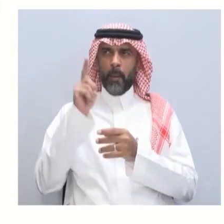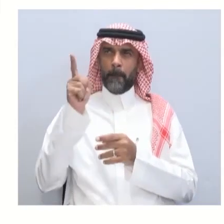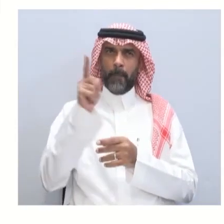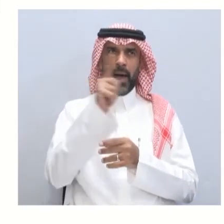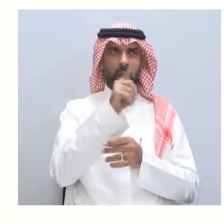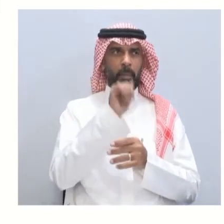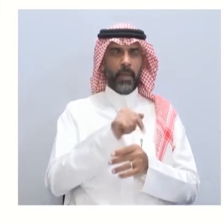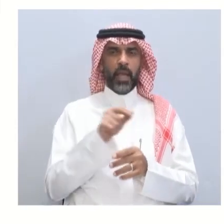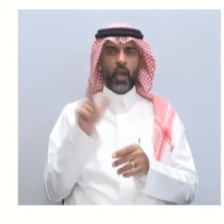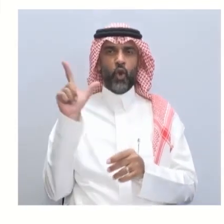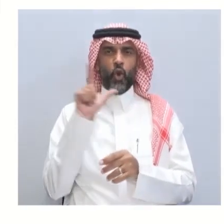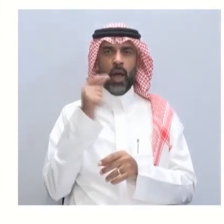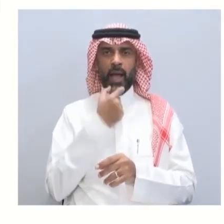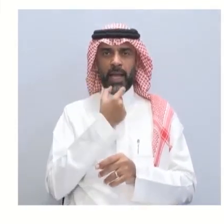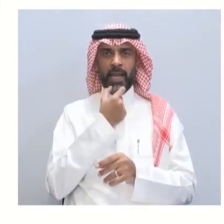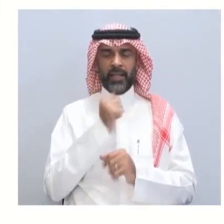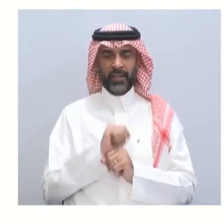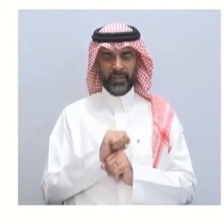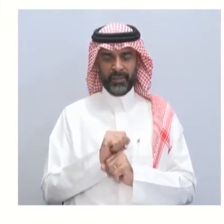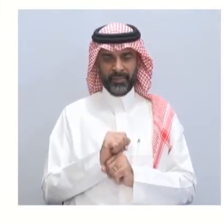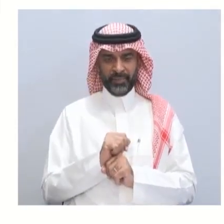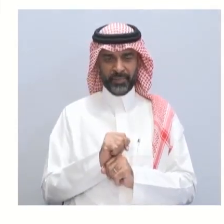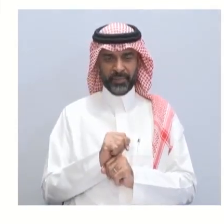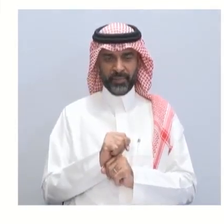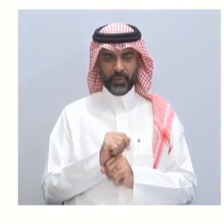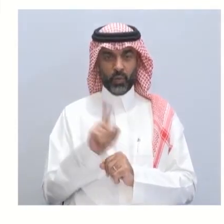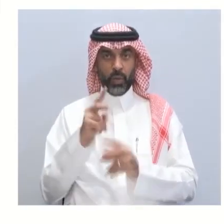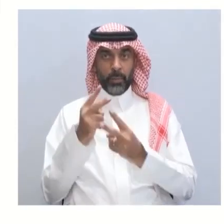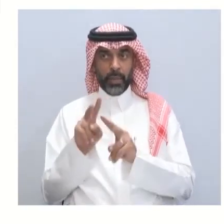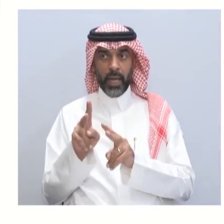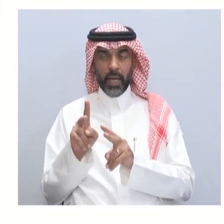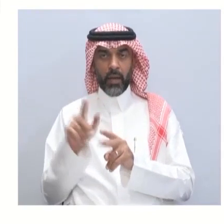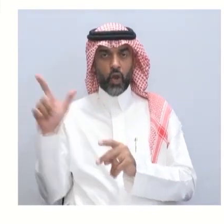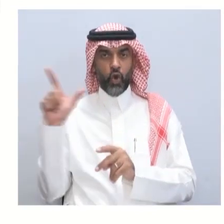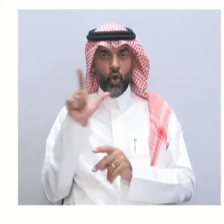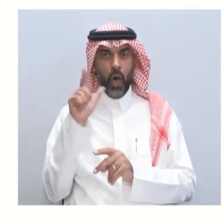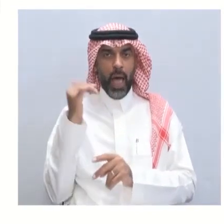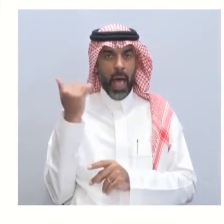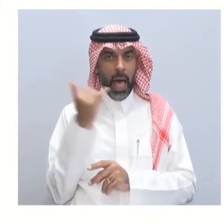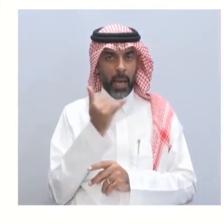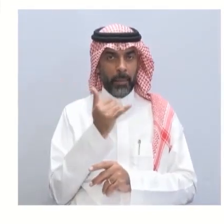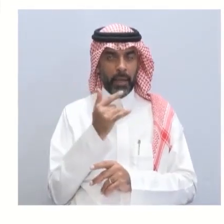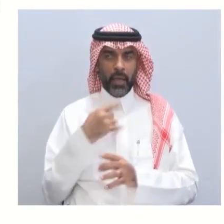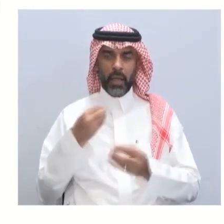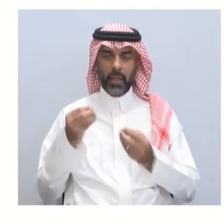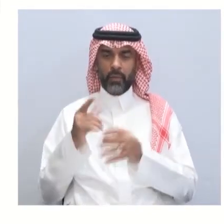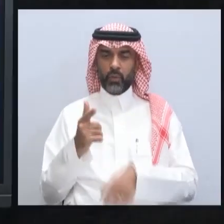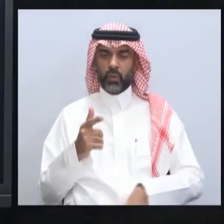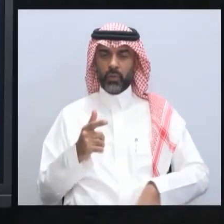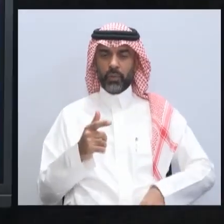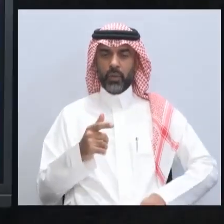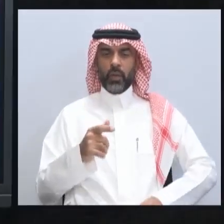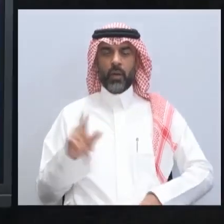باللغه الانجليزيه وفي حال كانت البدايه لدينا باللغه العربيه سيظهر لدي